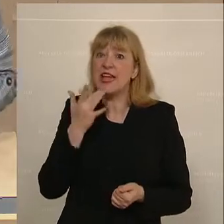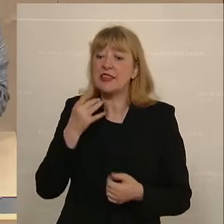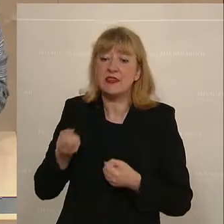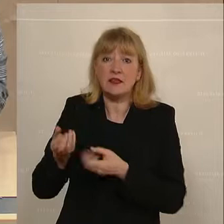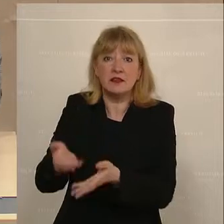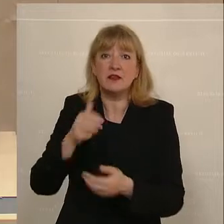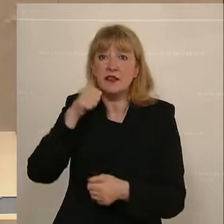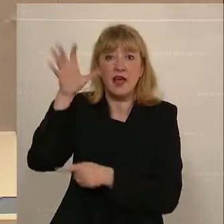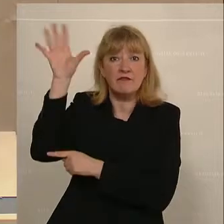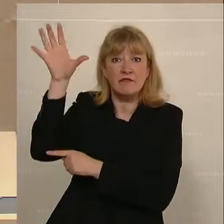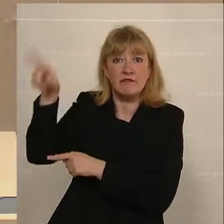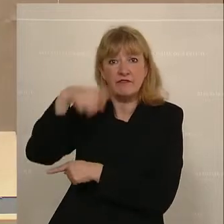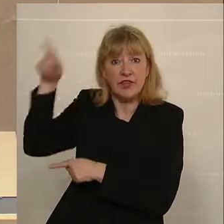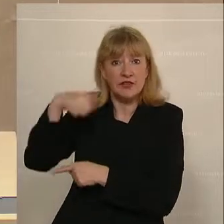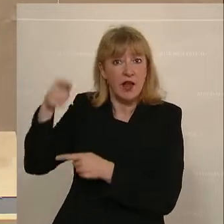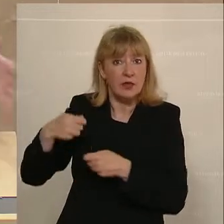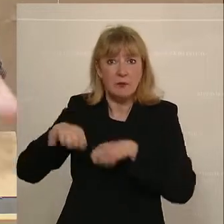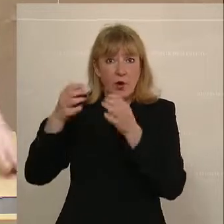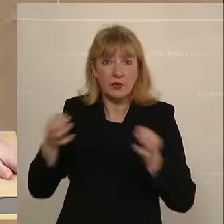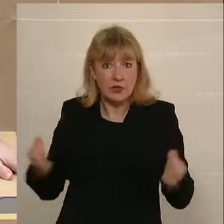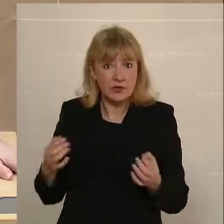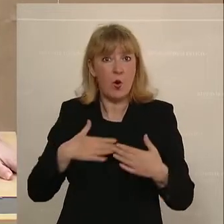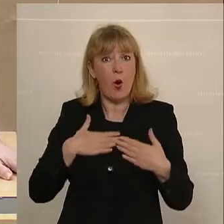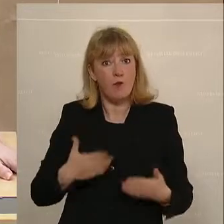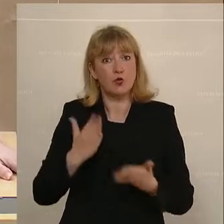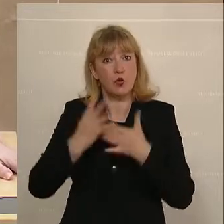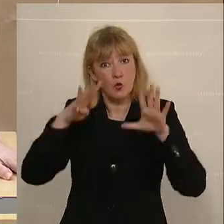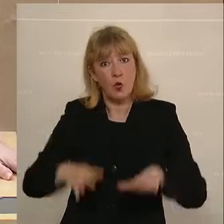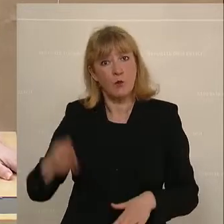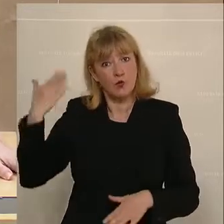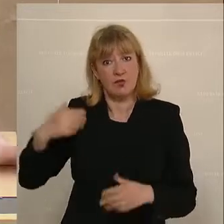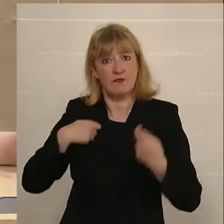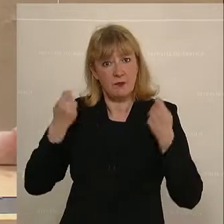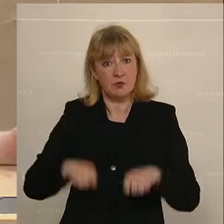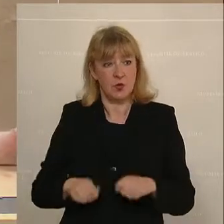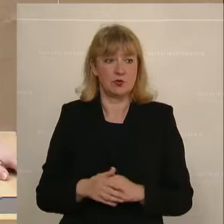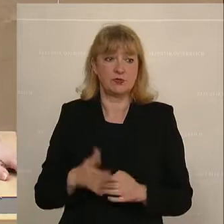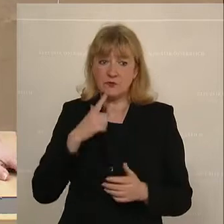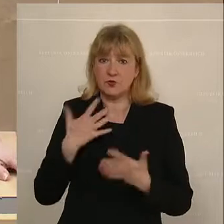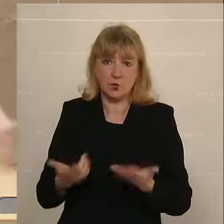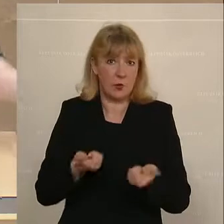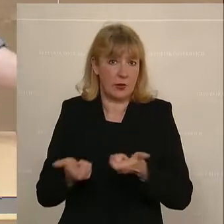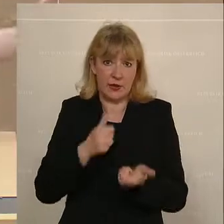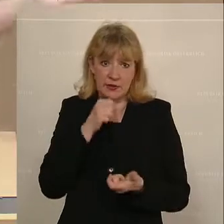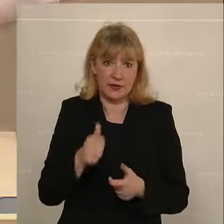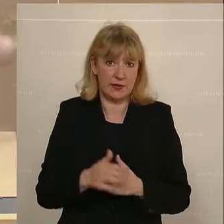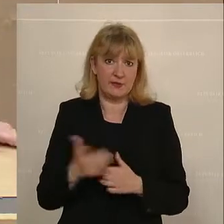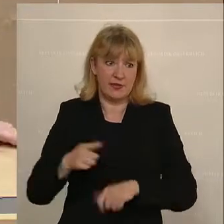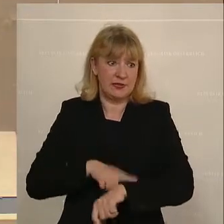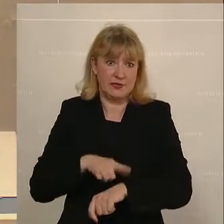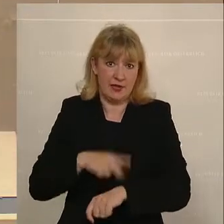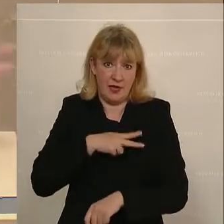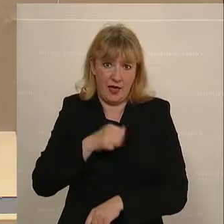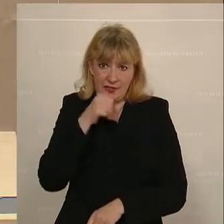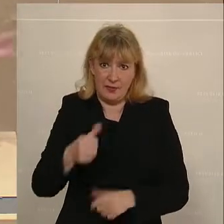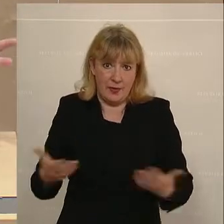Windrad gebaut worden noch mit diesem Gesetz, obwohl wir es vor 9 Monaten beschlossen haben. Das geht nicht. Wir haben ja diese Zeit nicht.